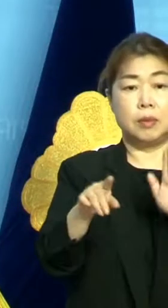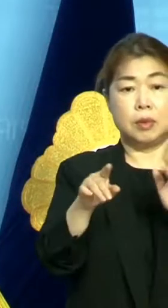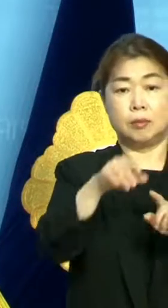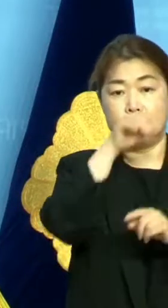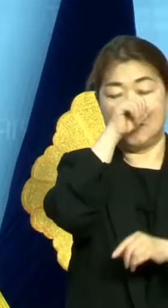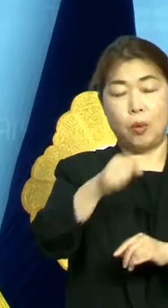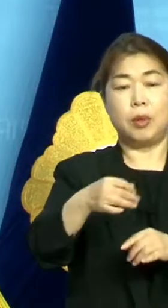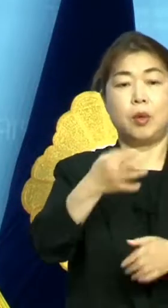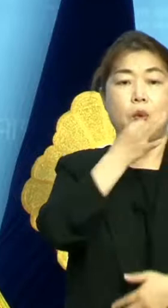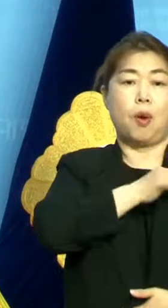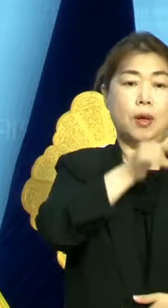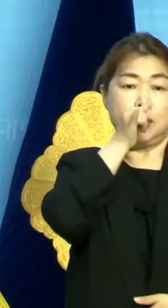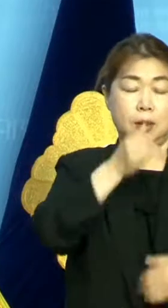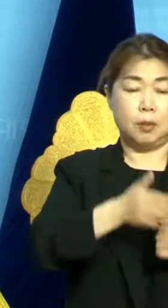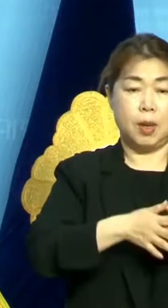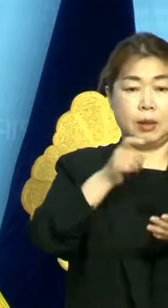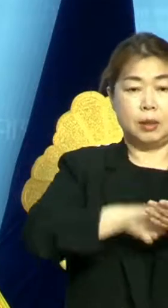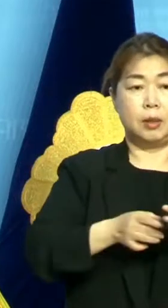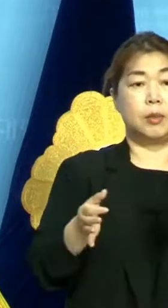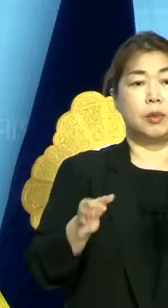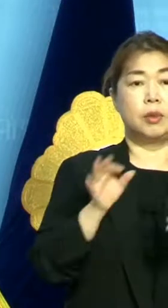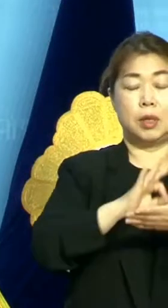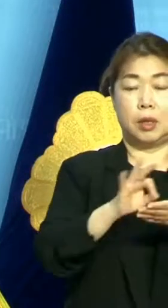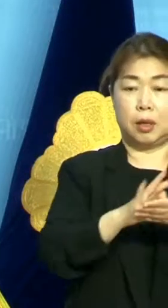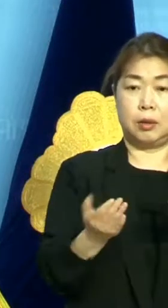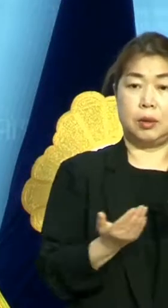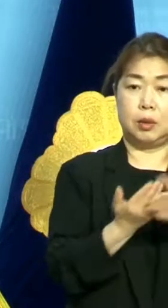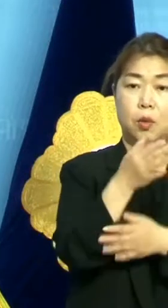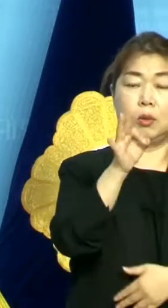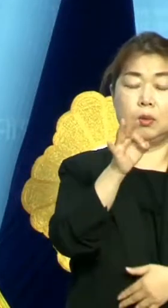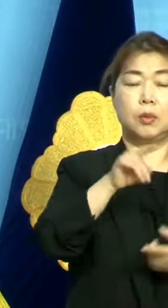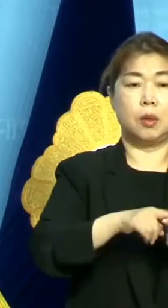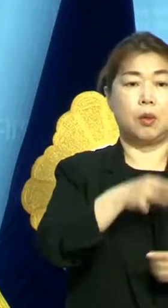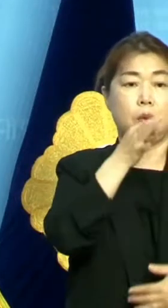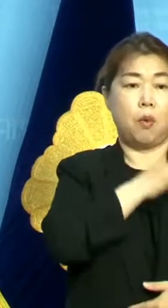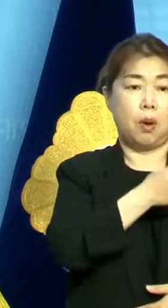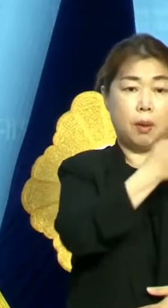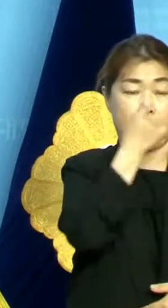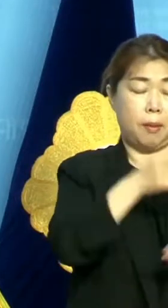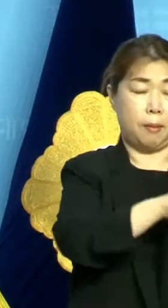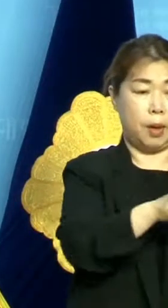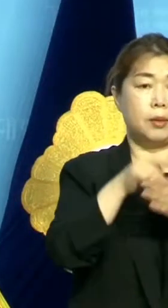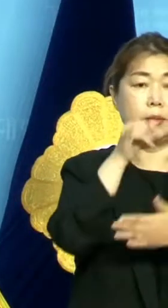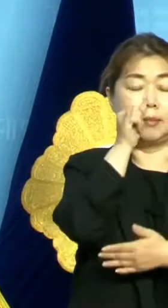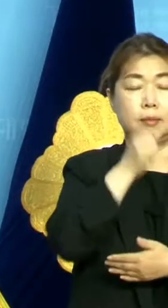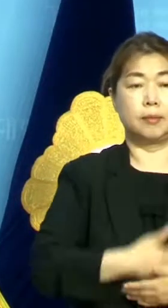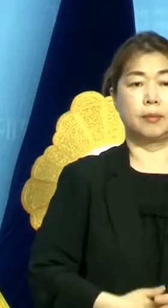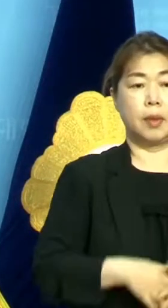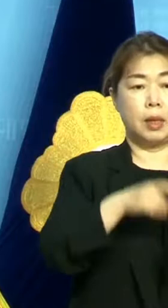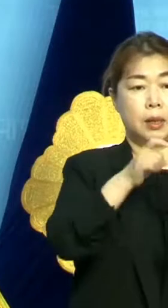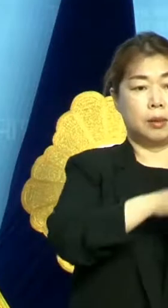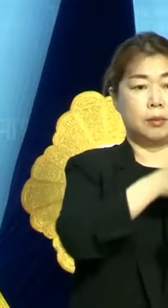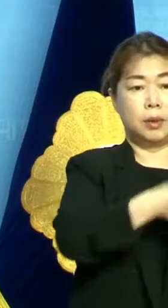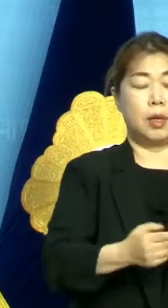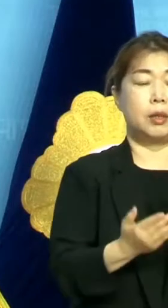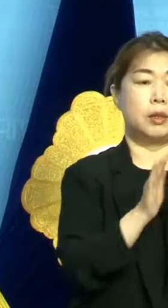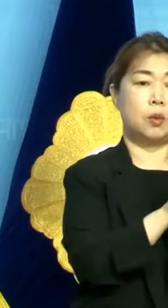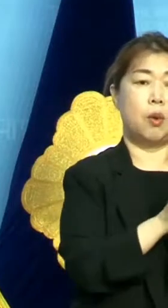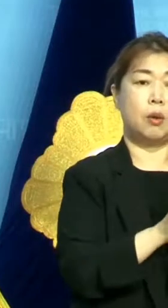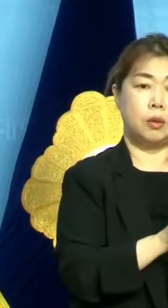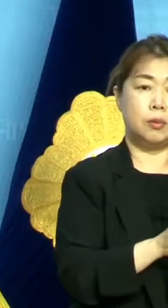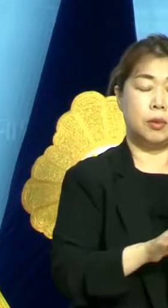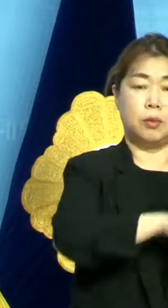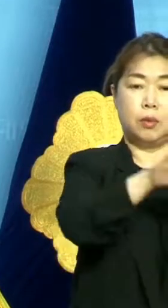긴급 짠한 지원금의 경제적 효과 분석을 통해 속속 밝혀지고 있습니다 긴급 죄란 지원금은 우리 국민 모두에게